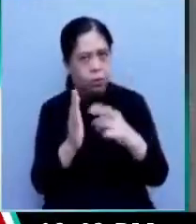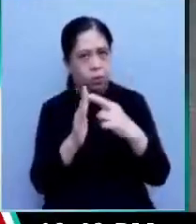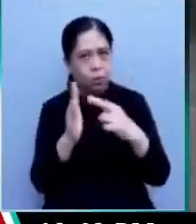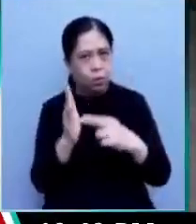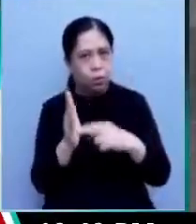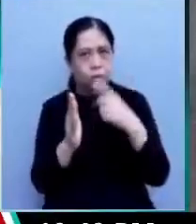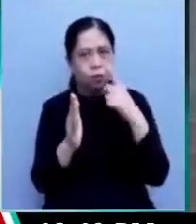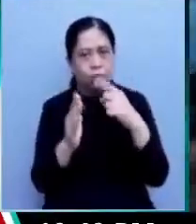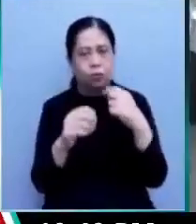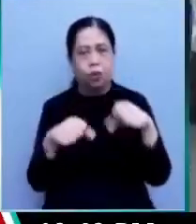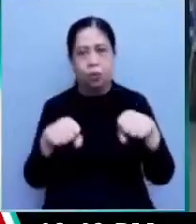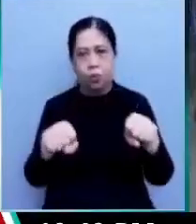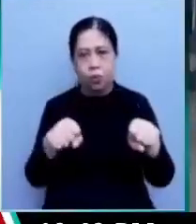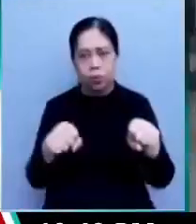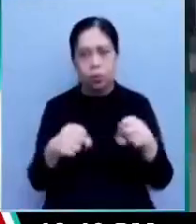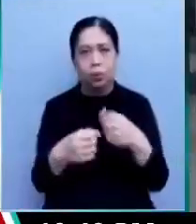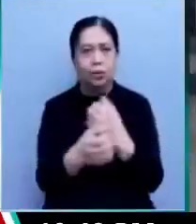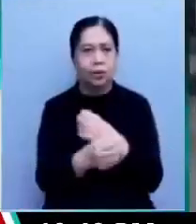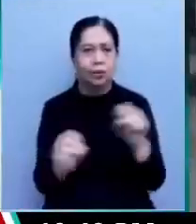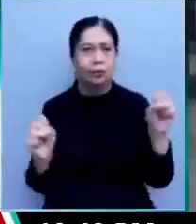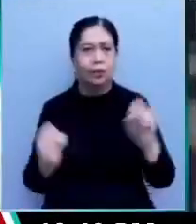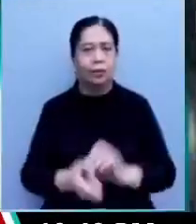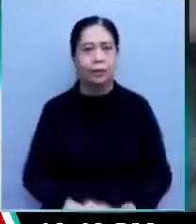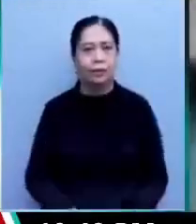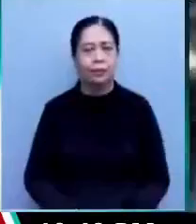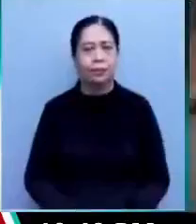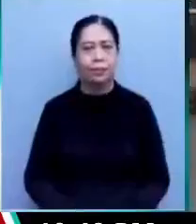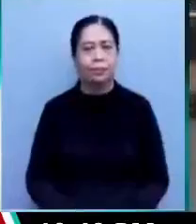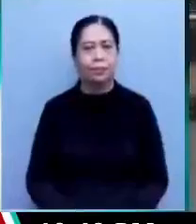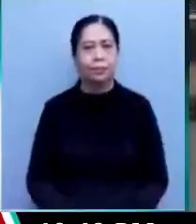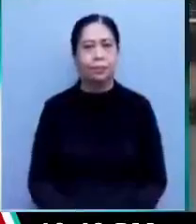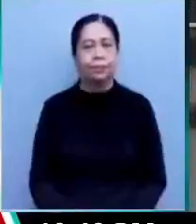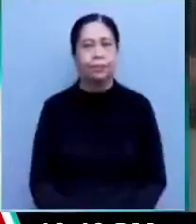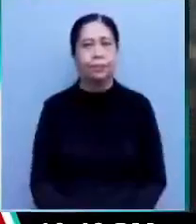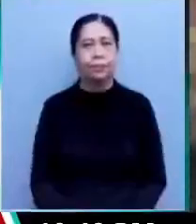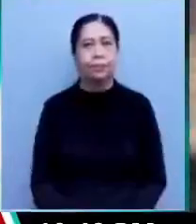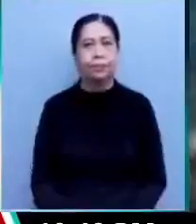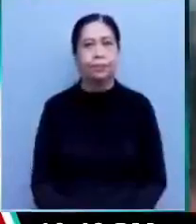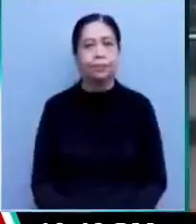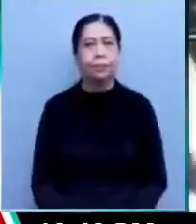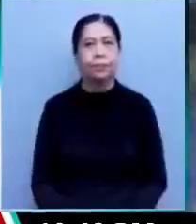motorcycle safety. Dano Tingkungko, nagbabalita para sa GMA Integrated News.